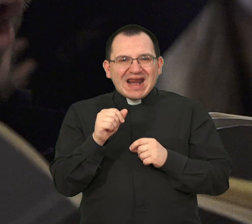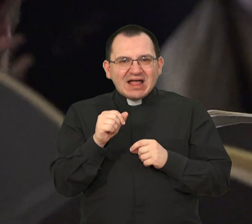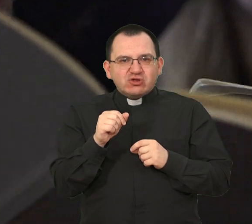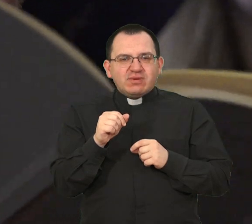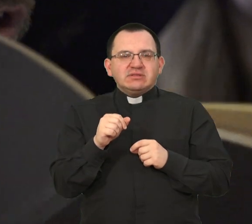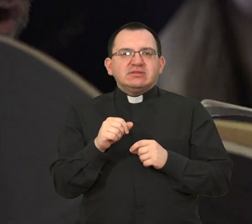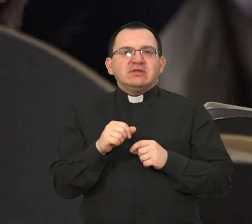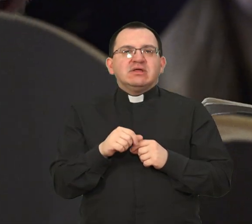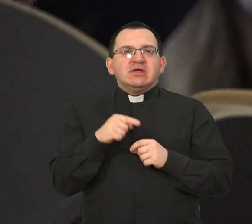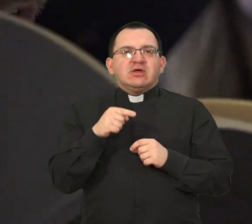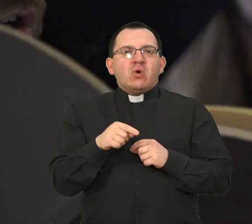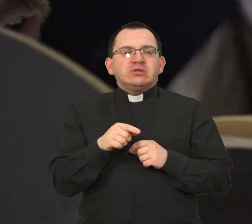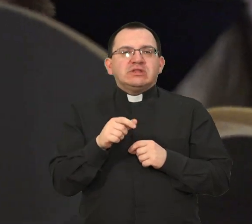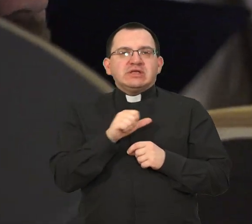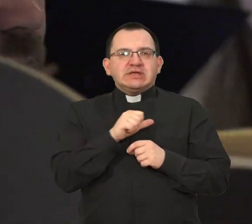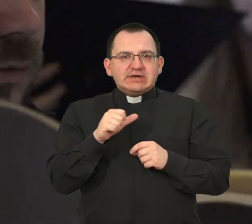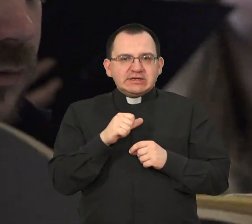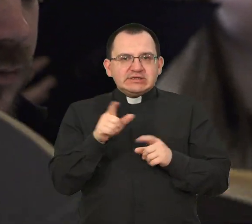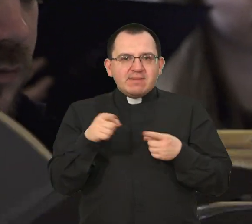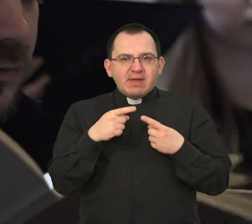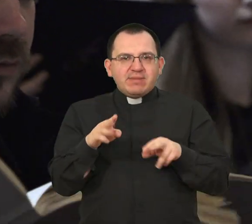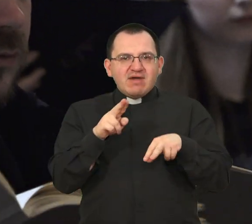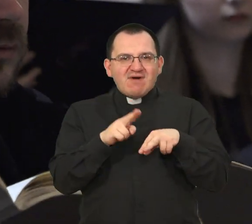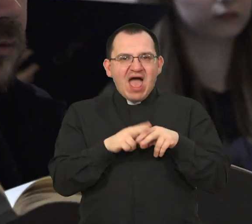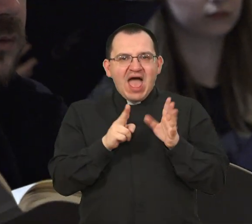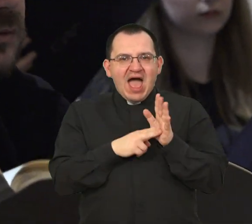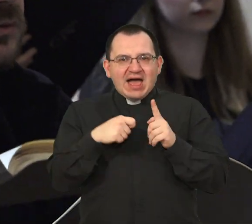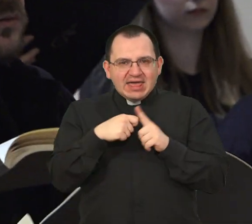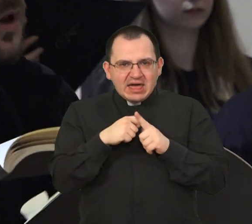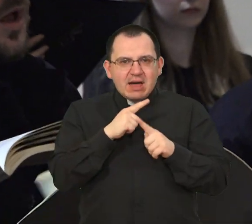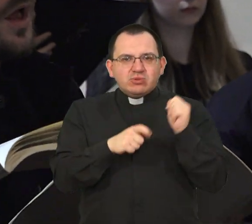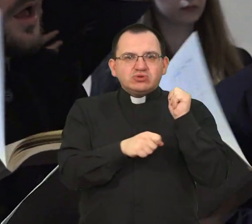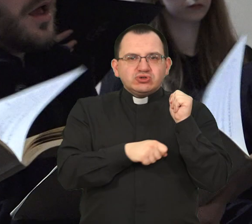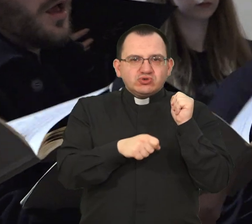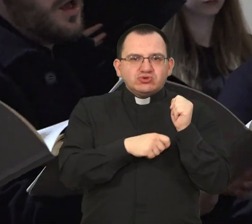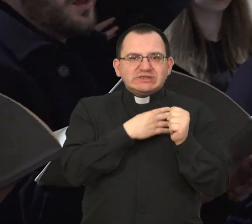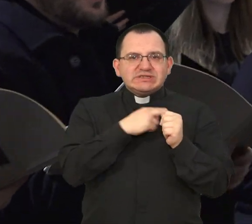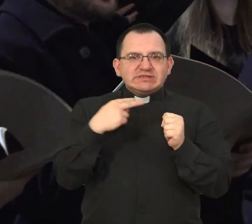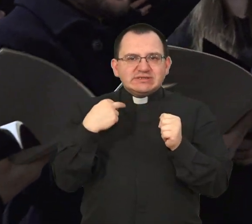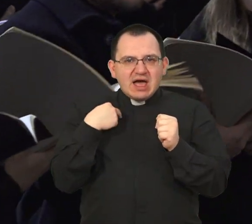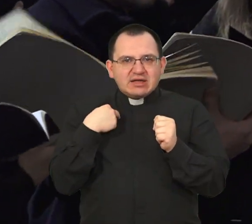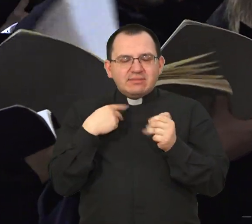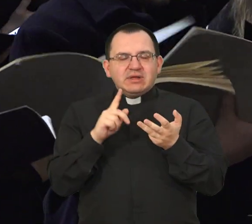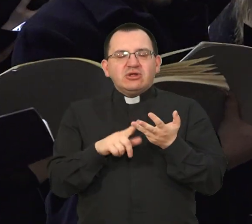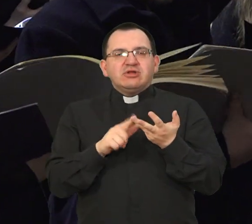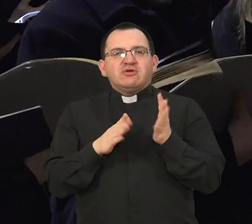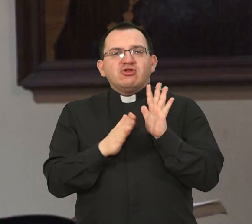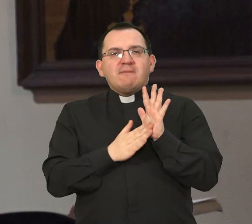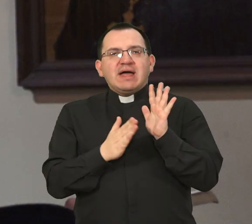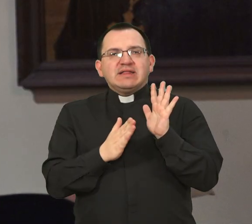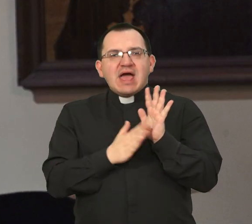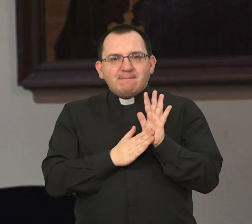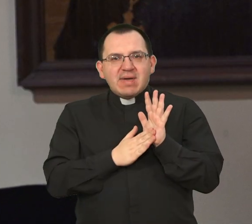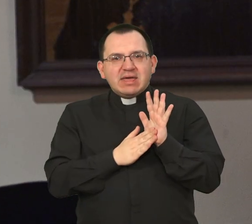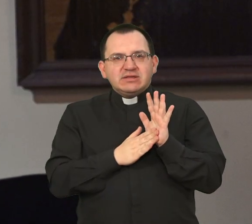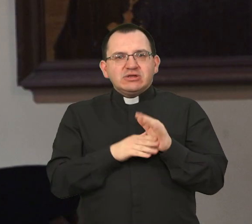tenor, solist opere Zagrebačkog HNK i student na Muzičkoj akademiji u Zagrebu, i Matija Mejić,